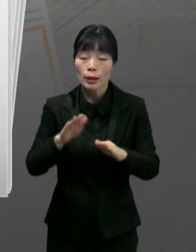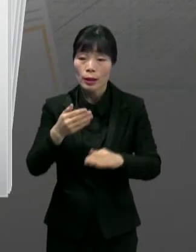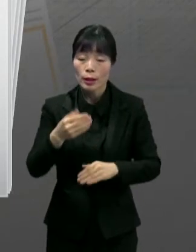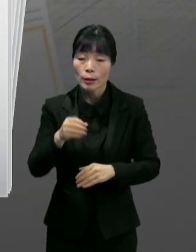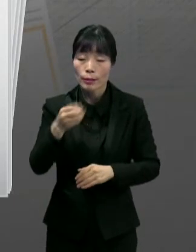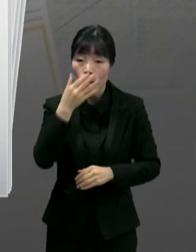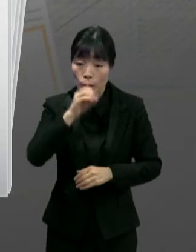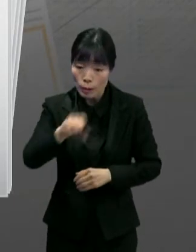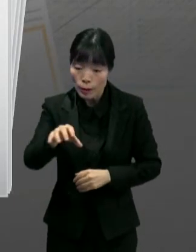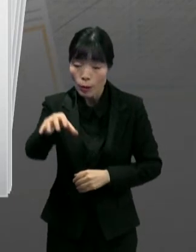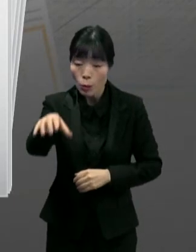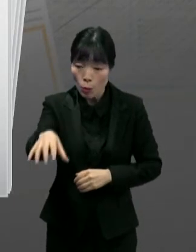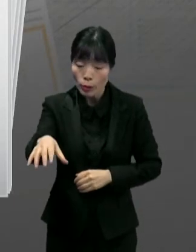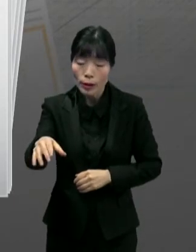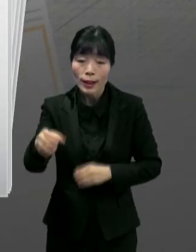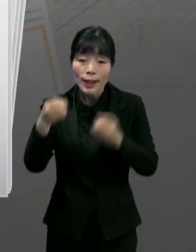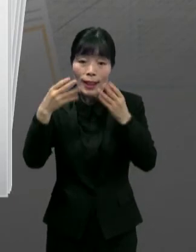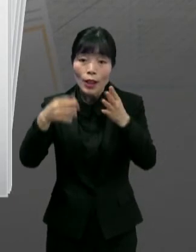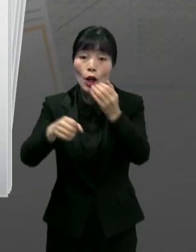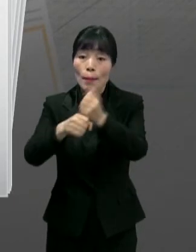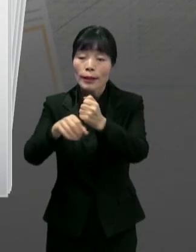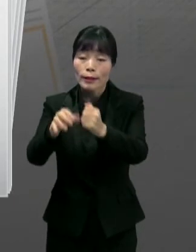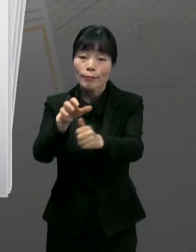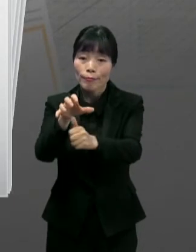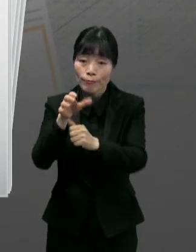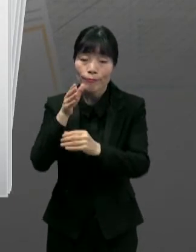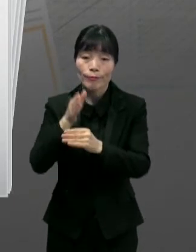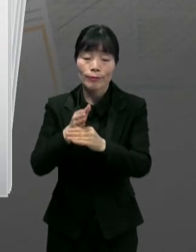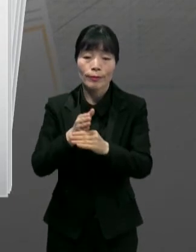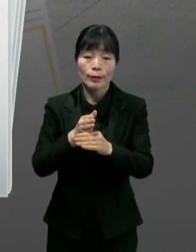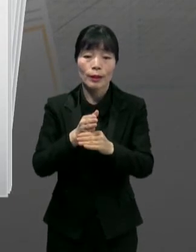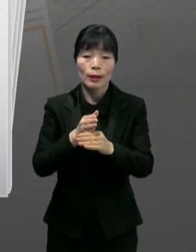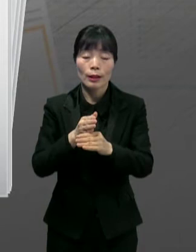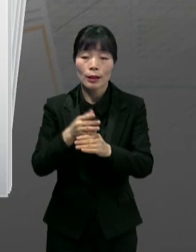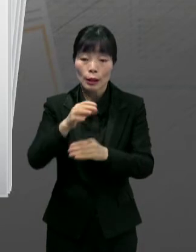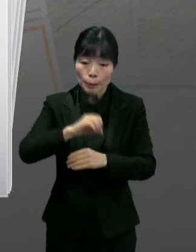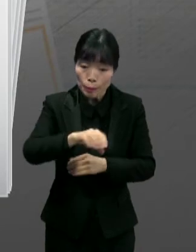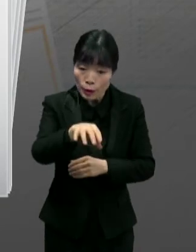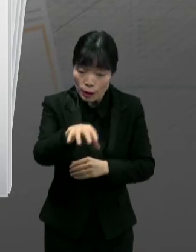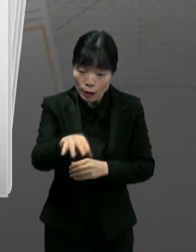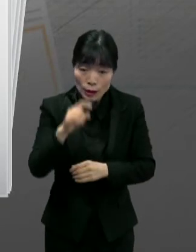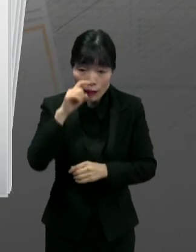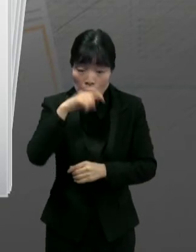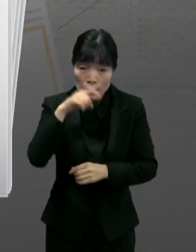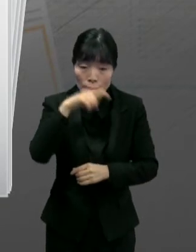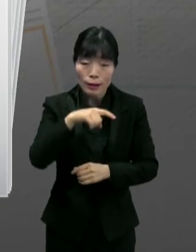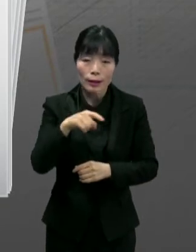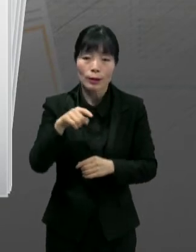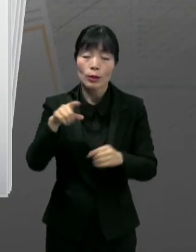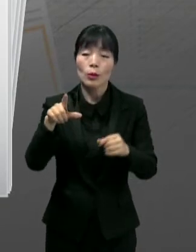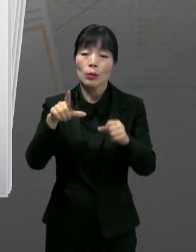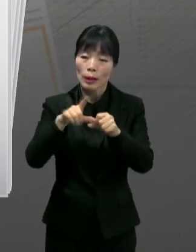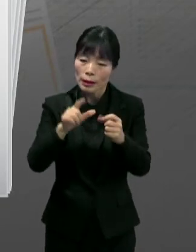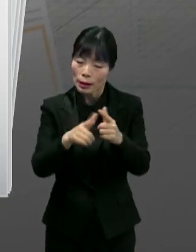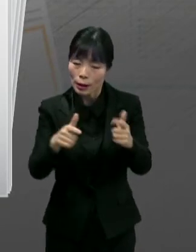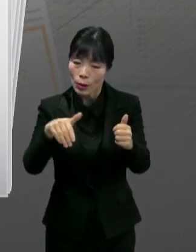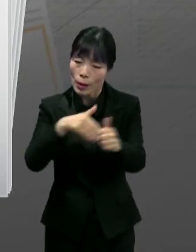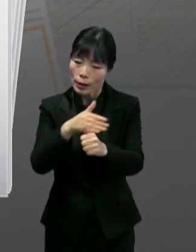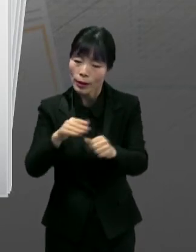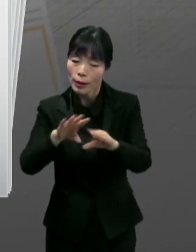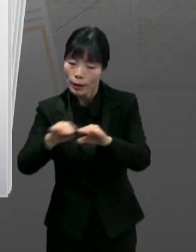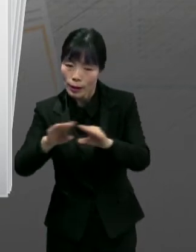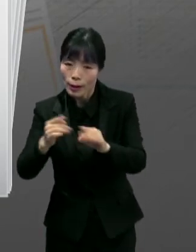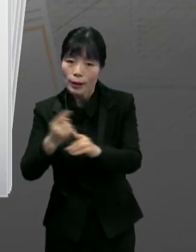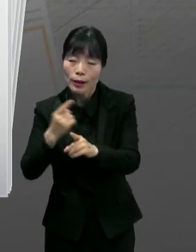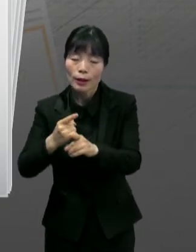현재 드림파크 CC로 조성돼 활용되고 있는데 제1 매립장에서 나오는 침출수, 가스 등을 환경적으로 처리하는